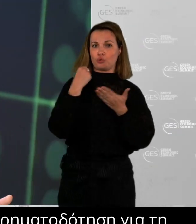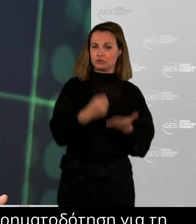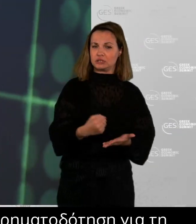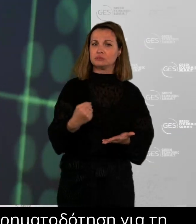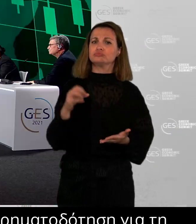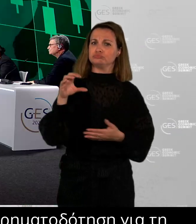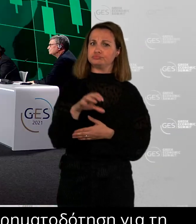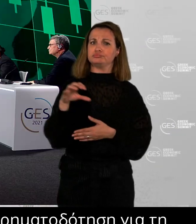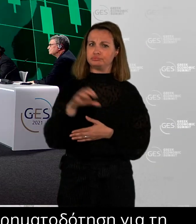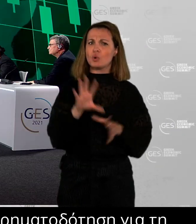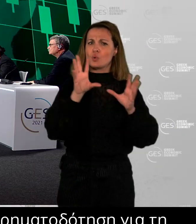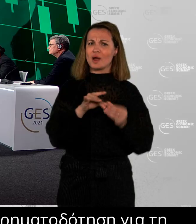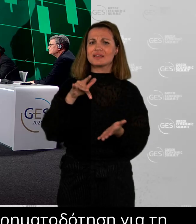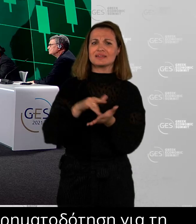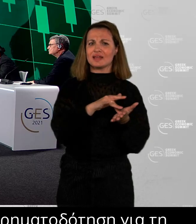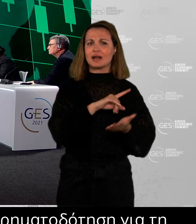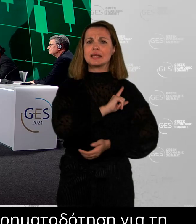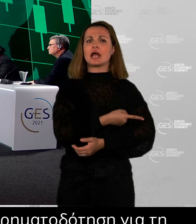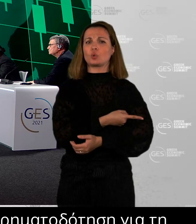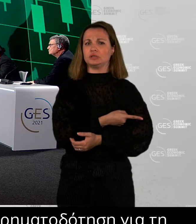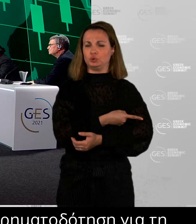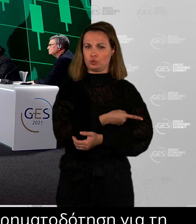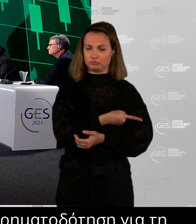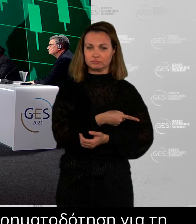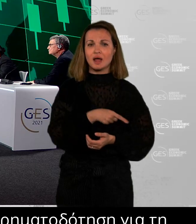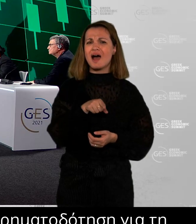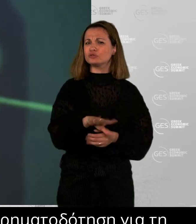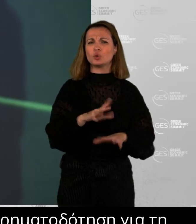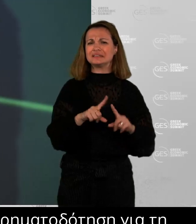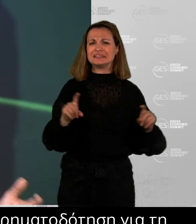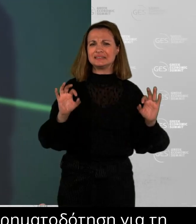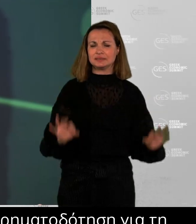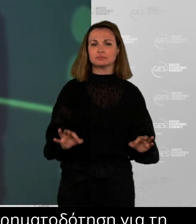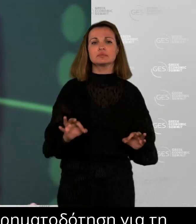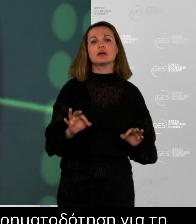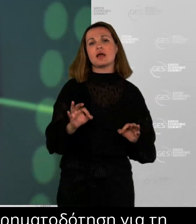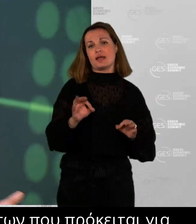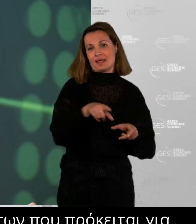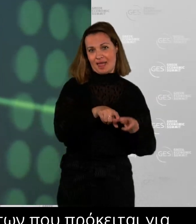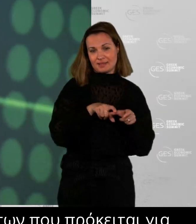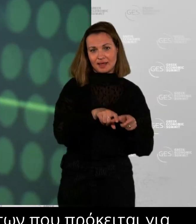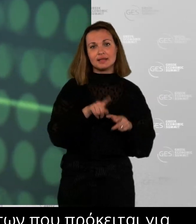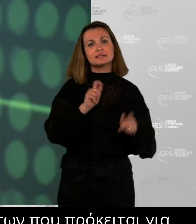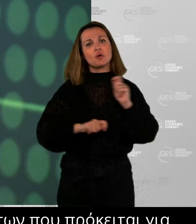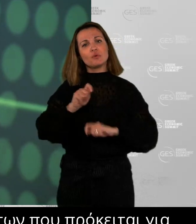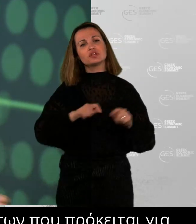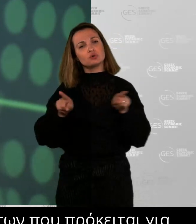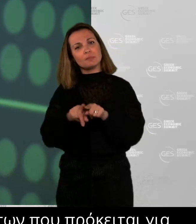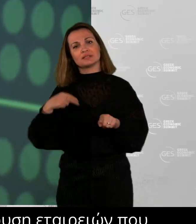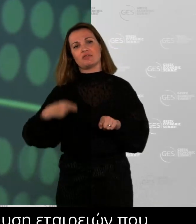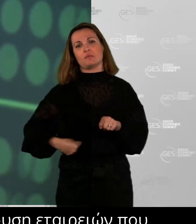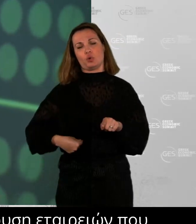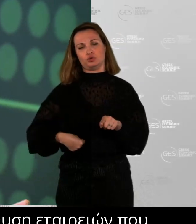των κέντρων ικανοτήτων, που πρόκειται για την ίδρυση εταιριών που συμμετέχουν το δημόσιο, δημόσιοι φορείς και